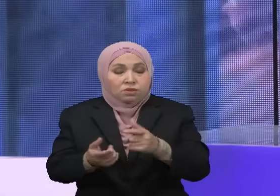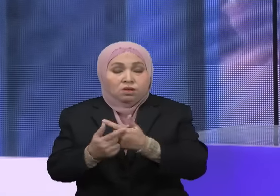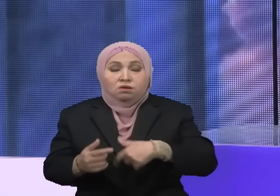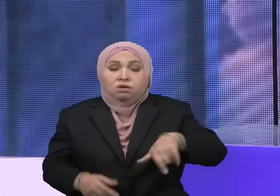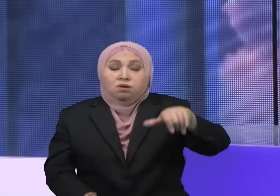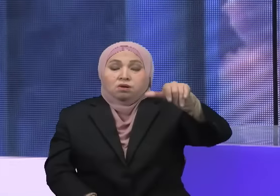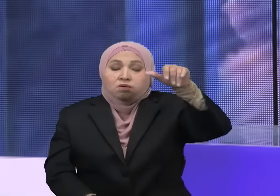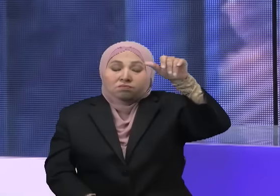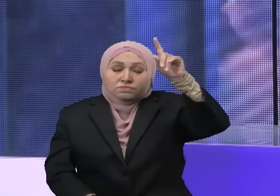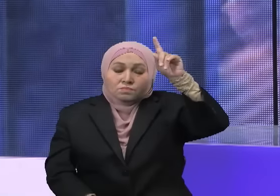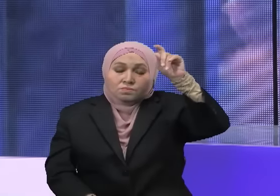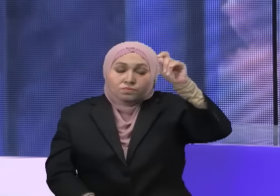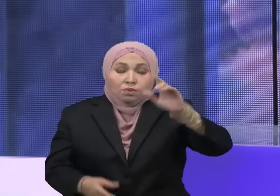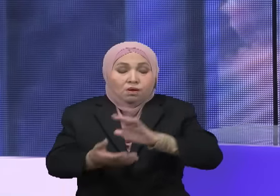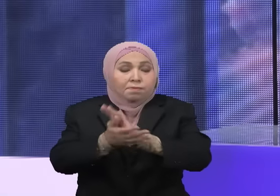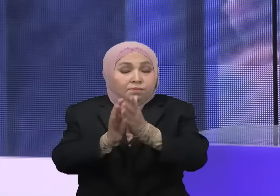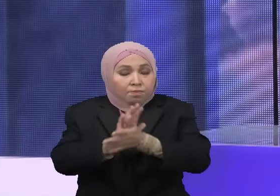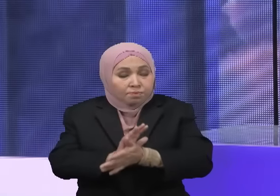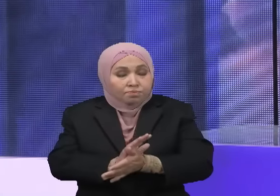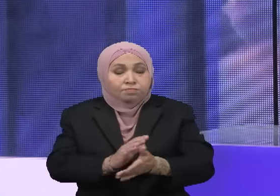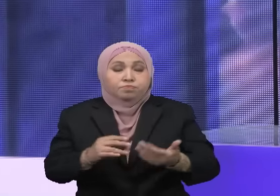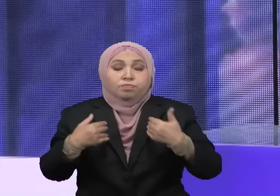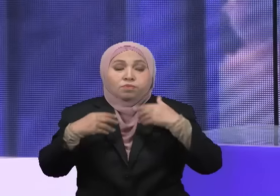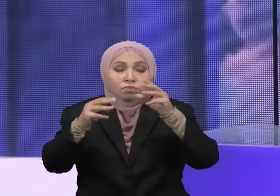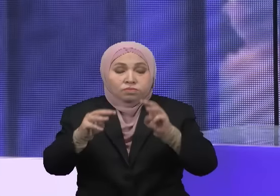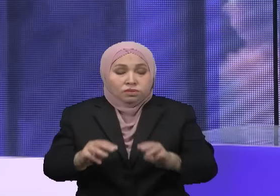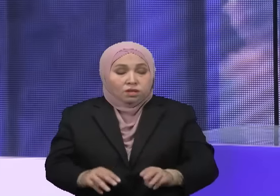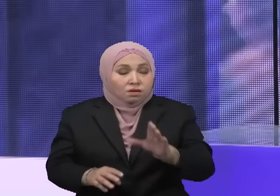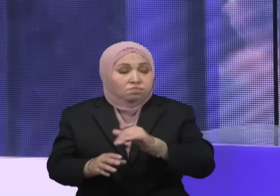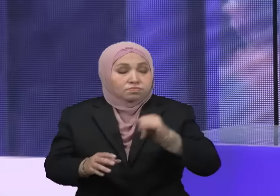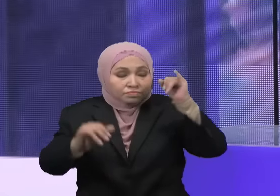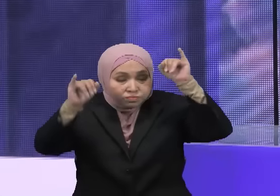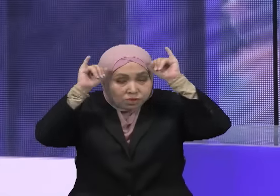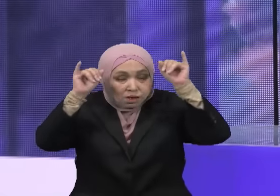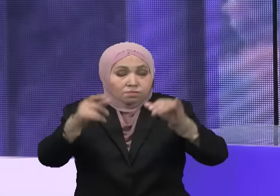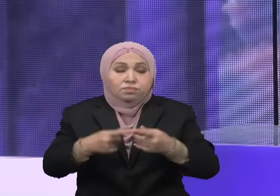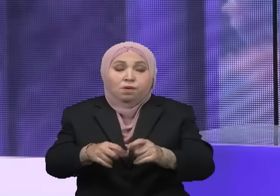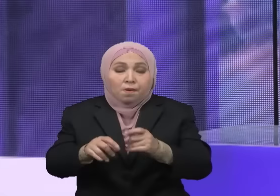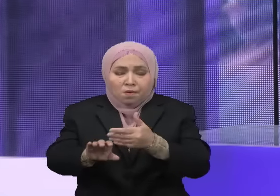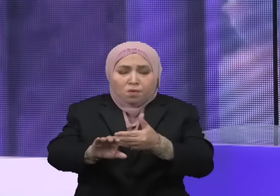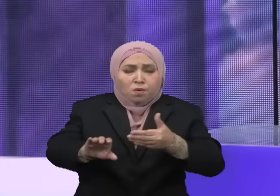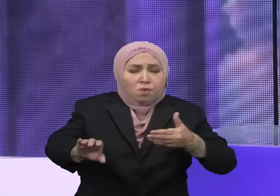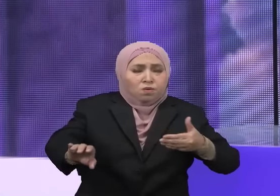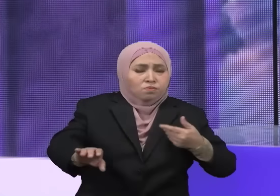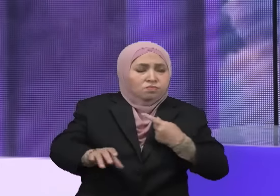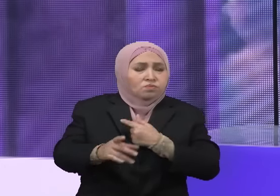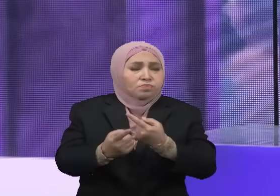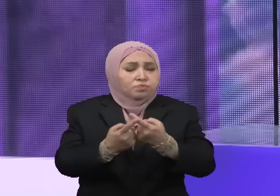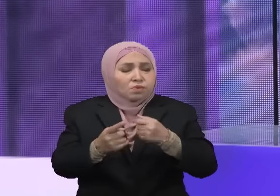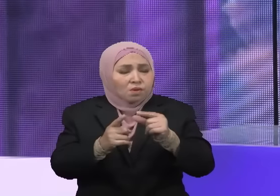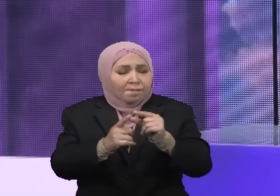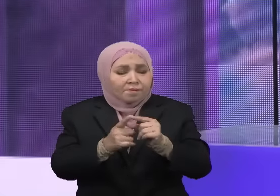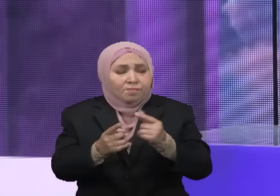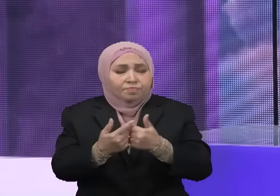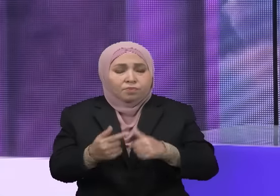Jadi syayatinal insi wal jin adalah manusia dan jin yang cuba menjauhkan kita daripada perkataan daripada